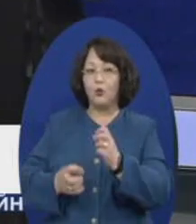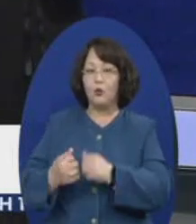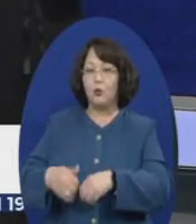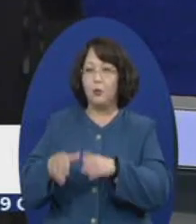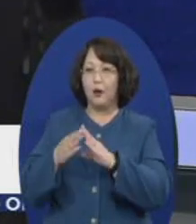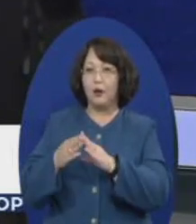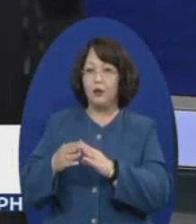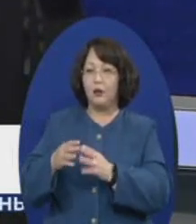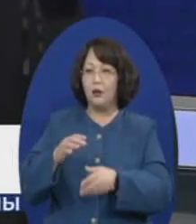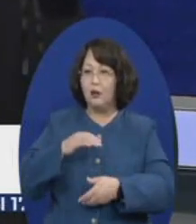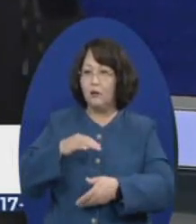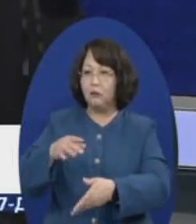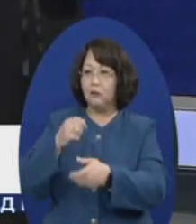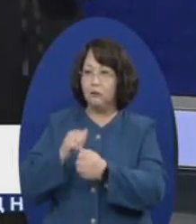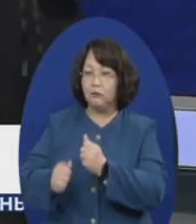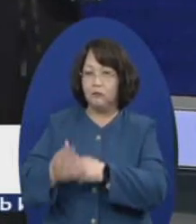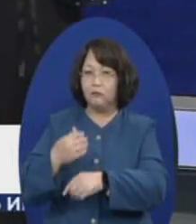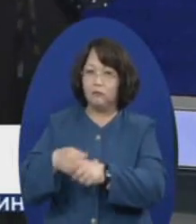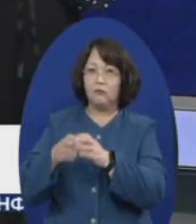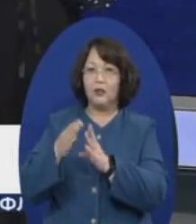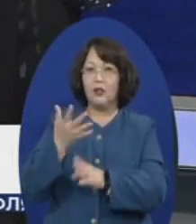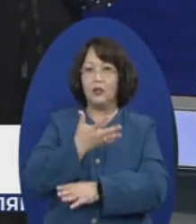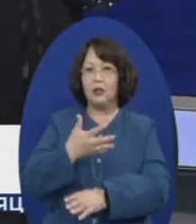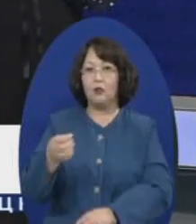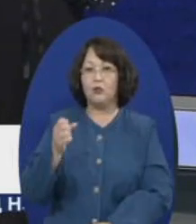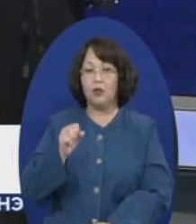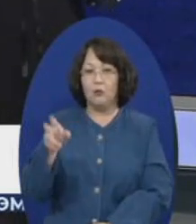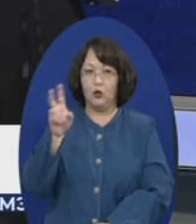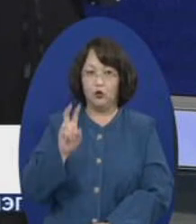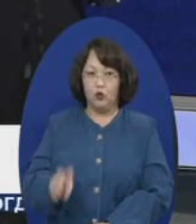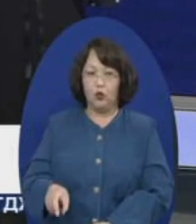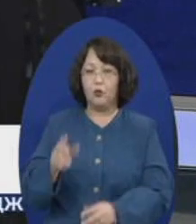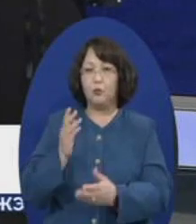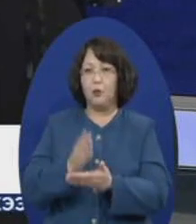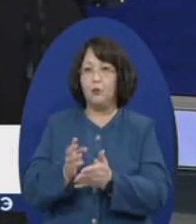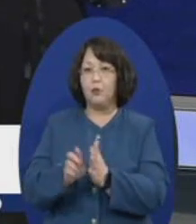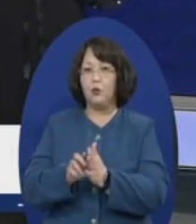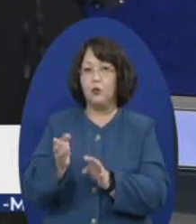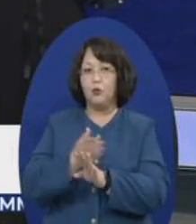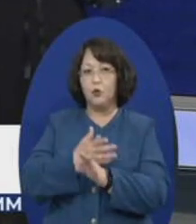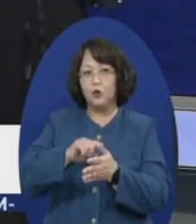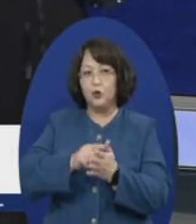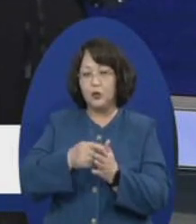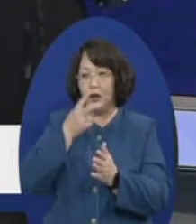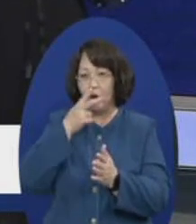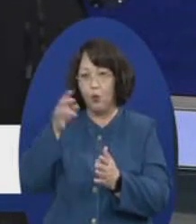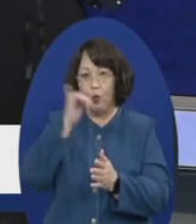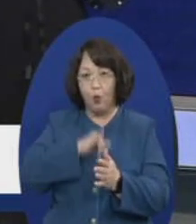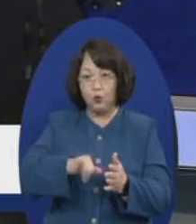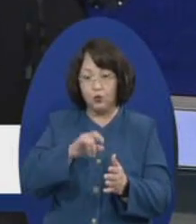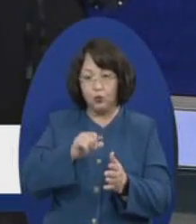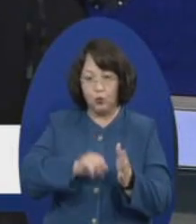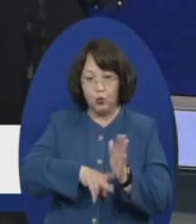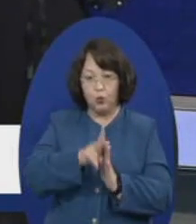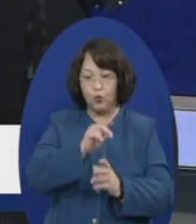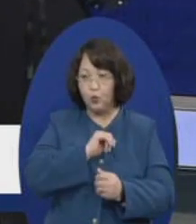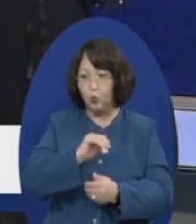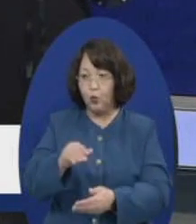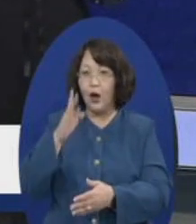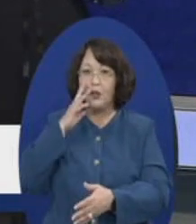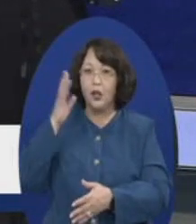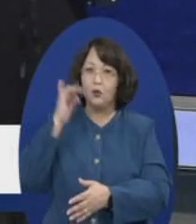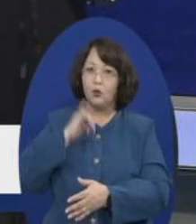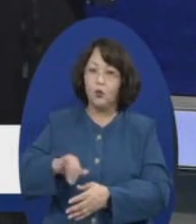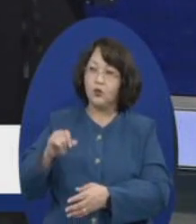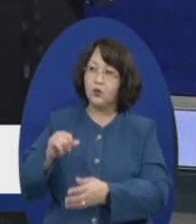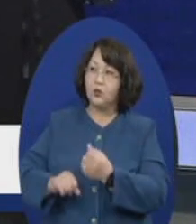ойролцоогоор 500 сая Америк доллар байна гэсэн өрчлсөн тооцоо гарсан. Тэгэхээр энэ хөрөнгө оруулалтыг дотоодоос хийх үү, гадны хөрөнгө оруулалтыг татах